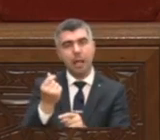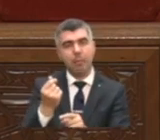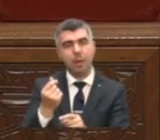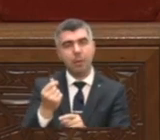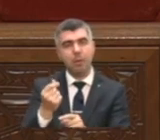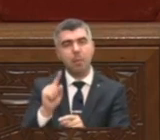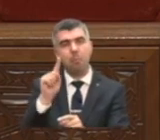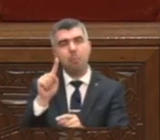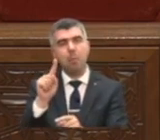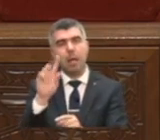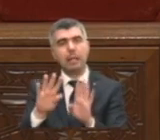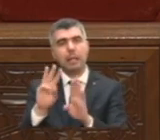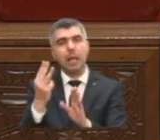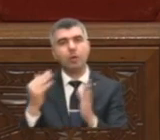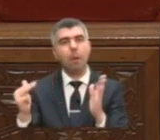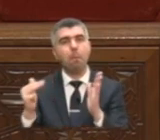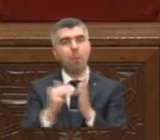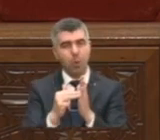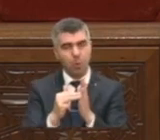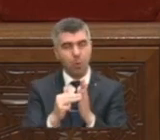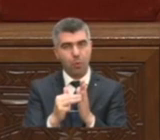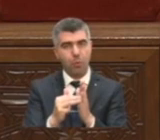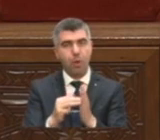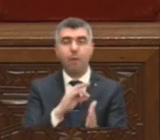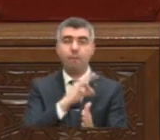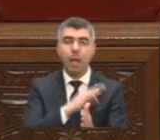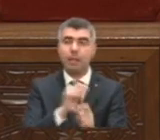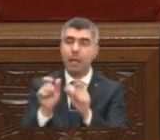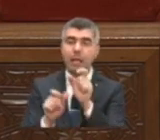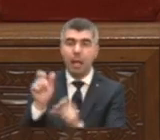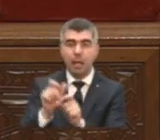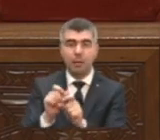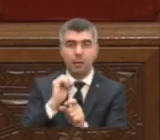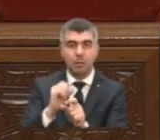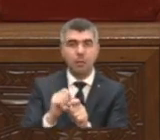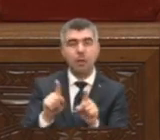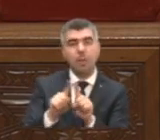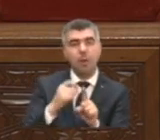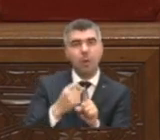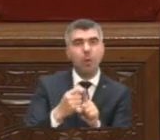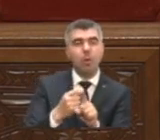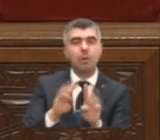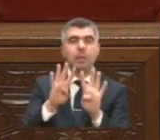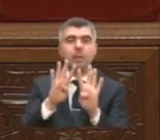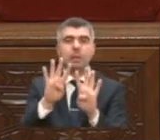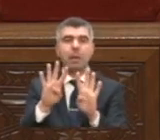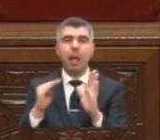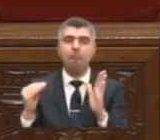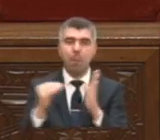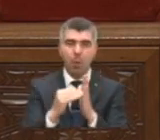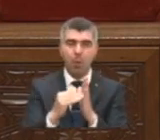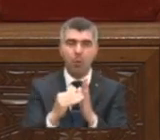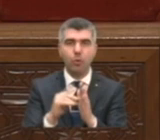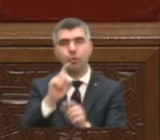ألف درهم. المستفيد غادي يساهم ب 80 ألف درهم والجماعة ب 50 ألف درهم. حصلت اليوم